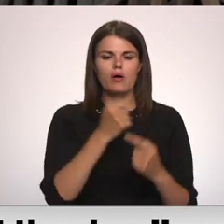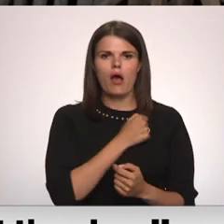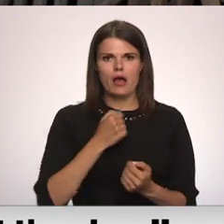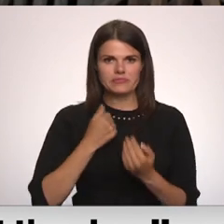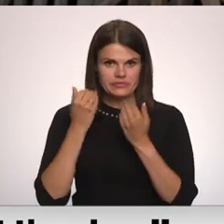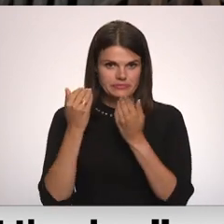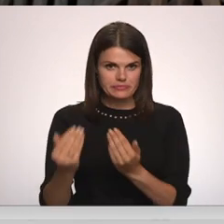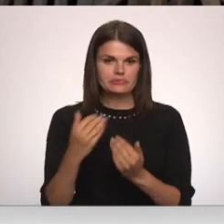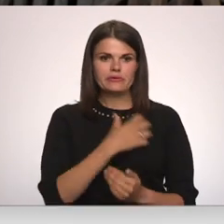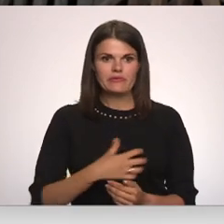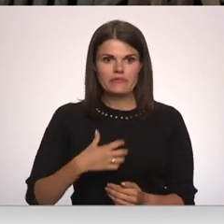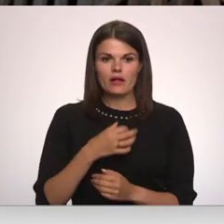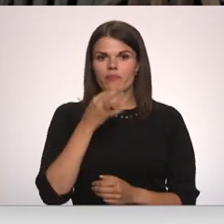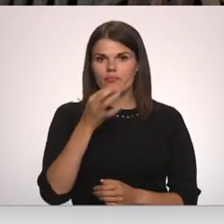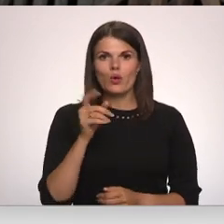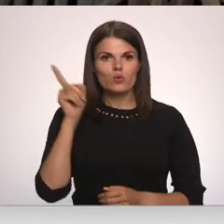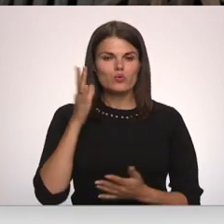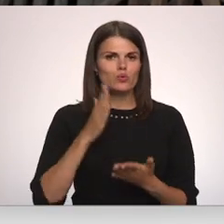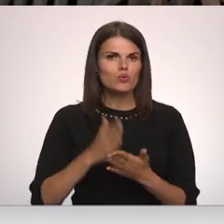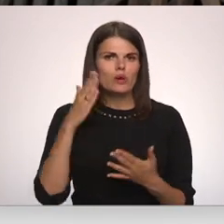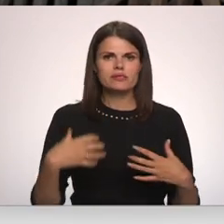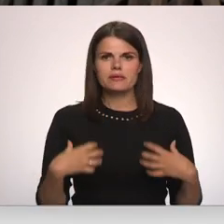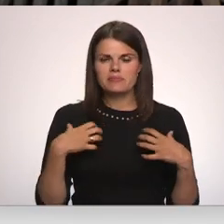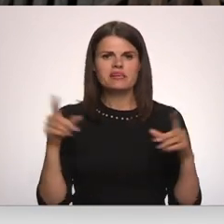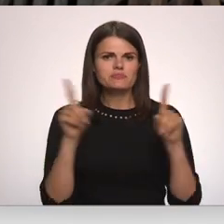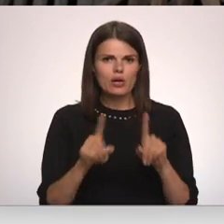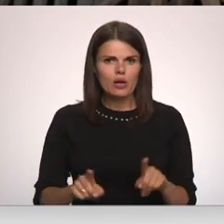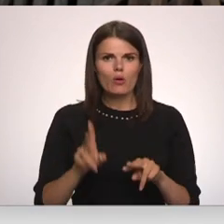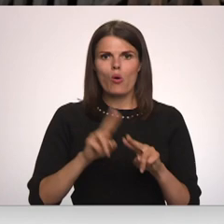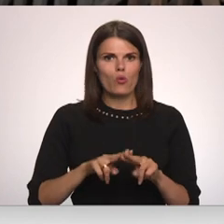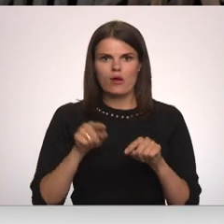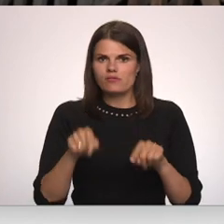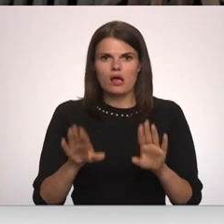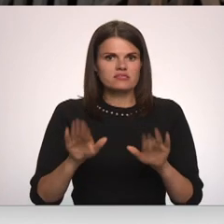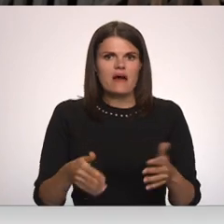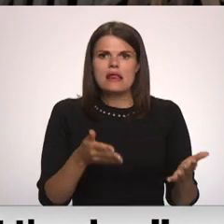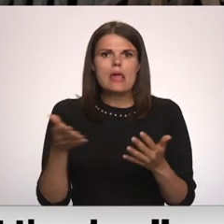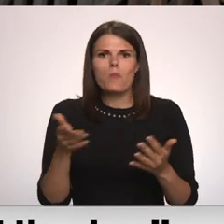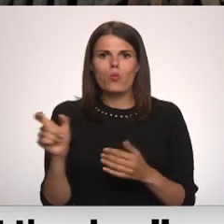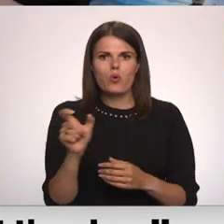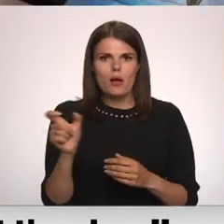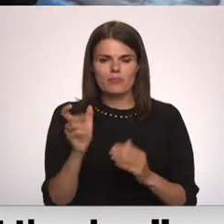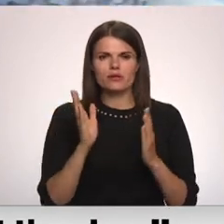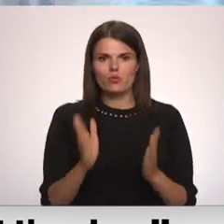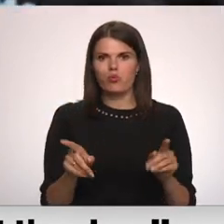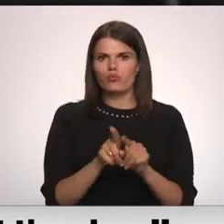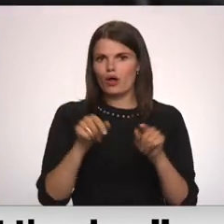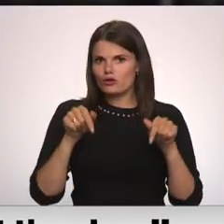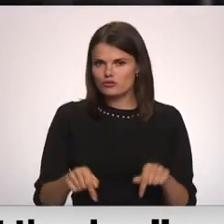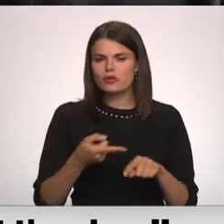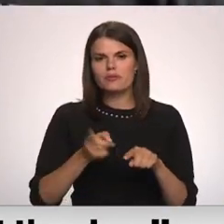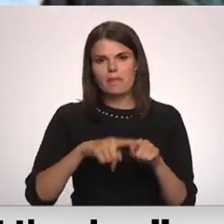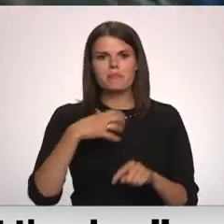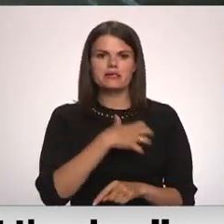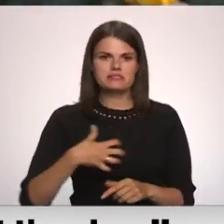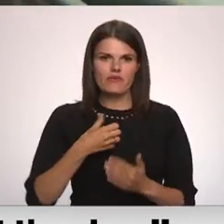notiek vienkārši drausmu lietas. Un jebkurā brīdī tas var notikt arī šeit, tāpēc mums ir jāatbalsta vienam otru. Cerēsim uz to labāko,